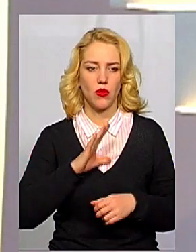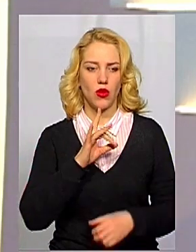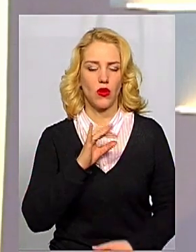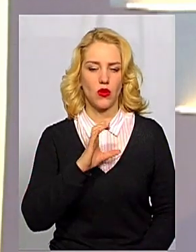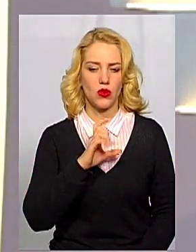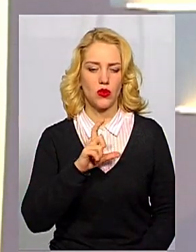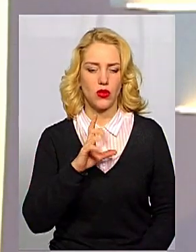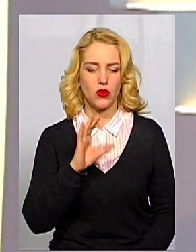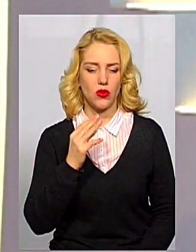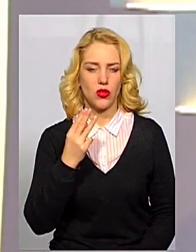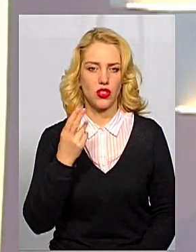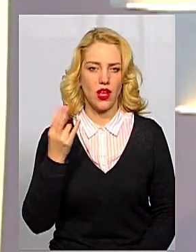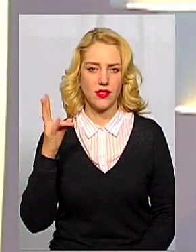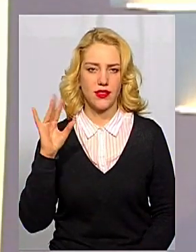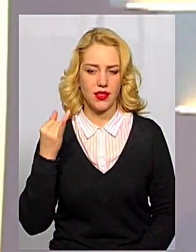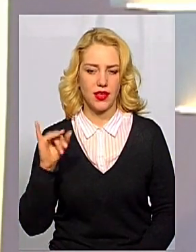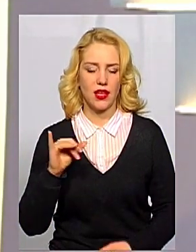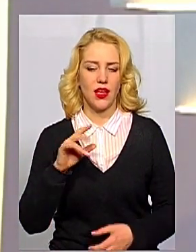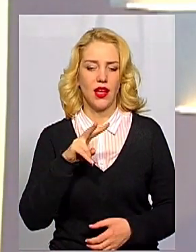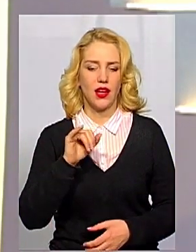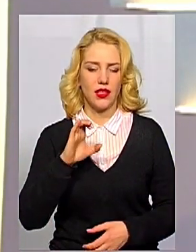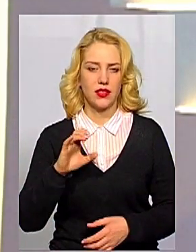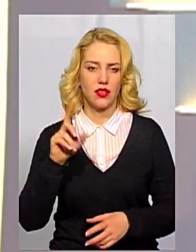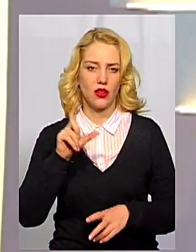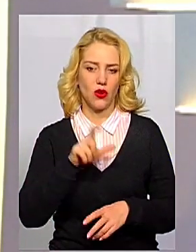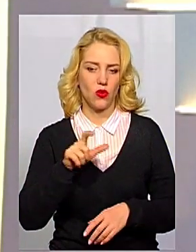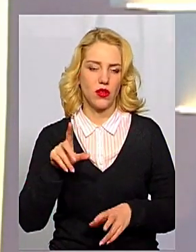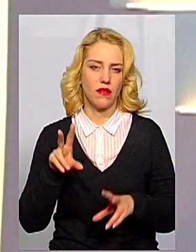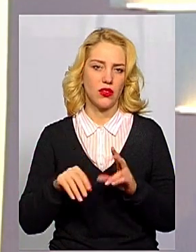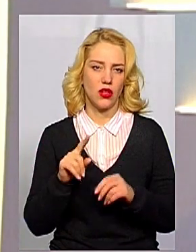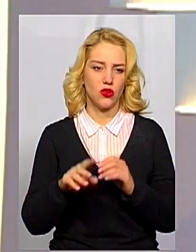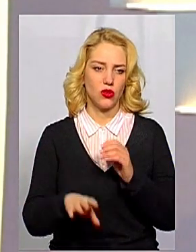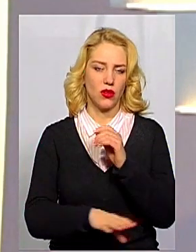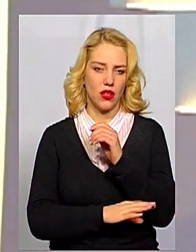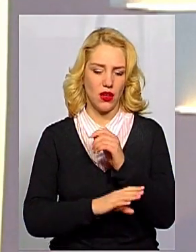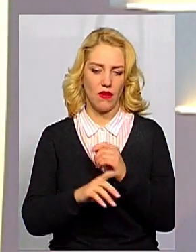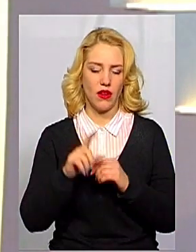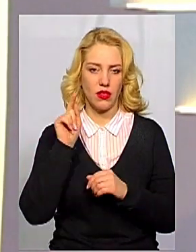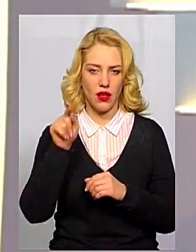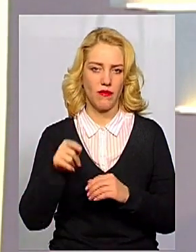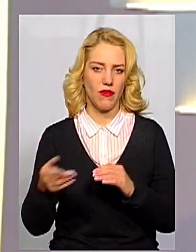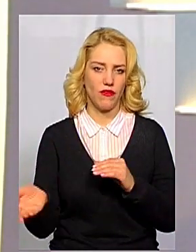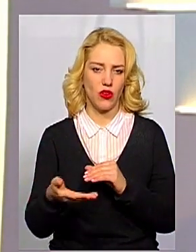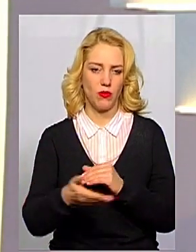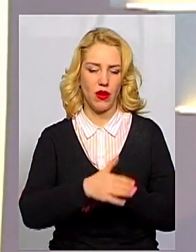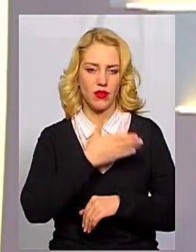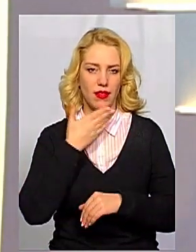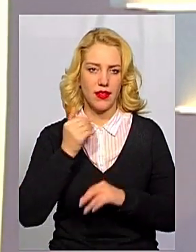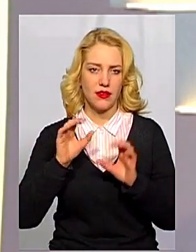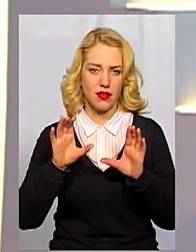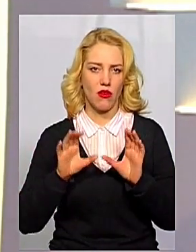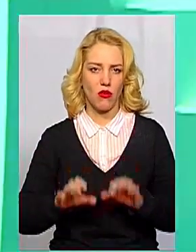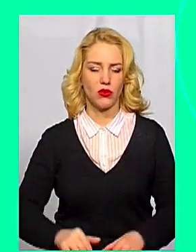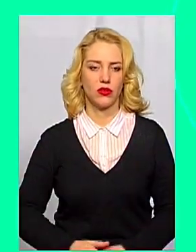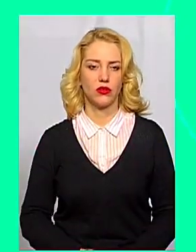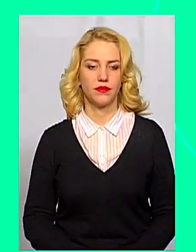Росошнянському лісі. Нагадаю, що тамтешні жителі вважають, що дерева у тому лісі вирізають незаконно. Ми подивимось, а потім продовжимо розмову з